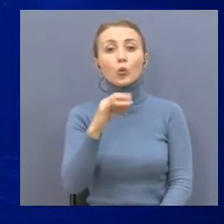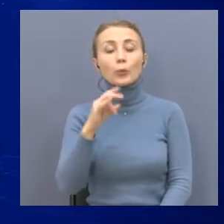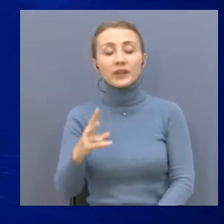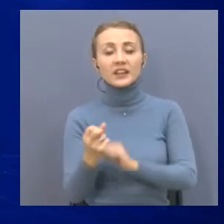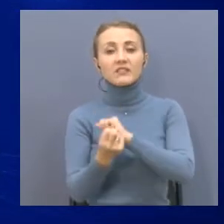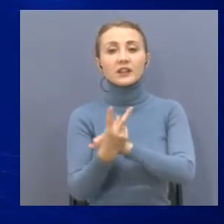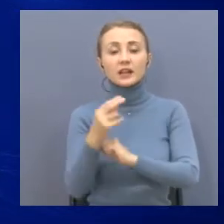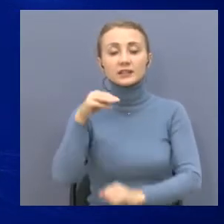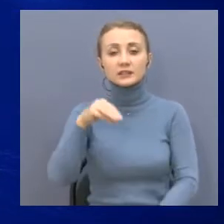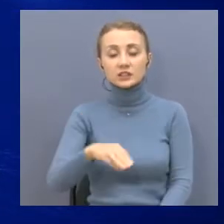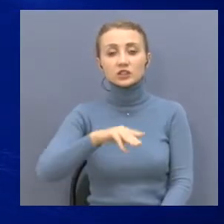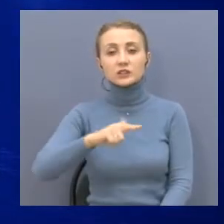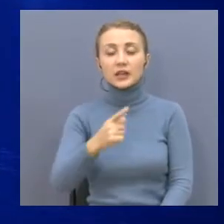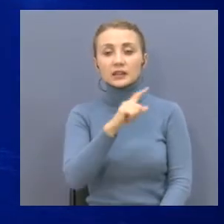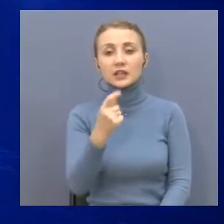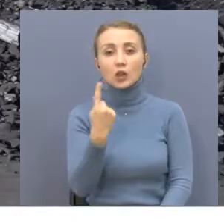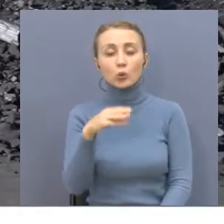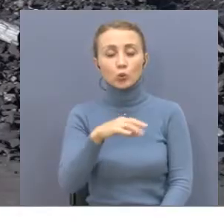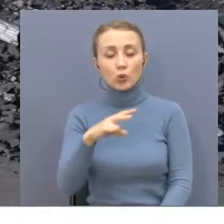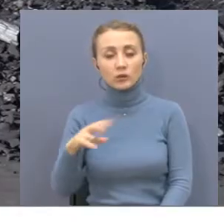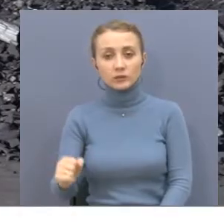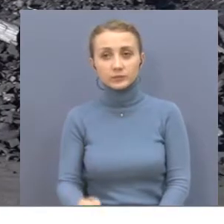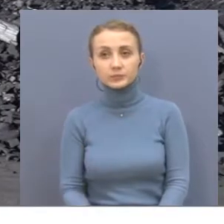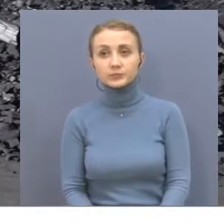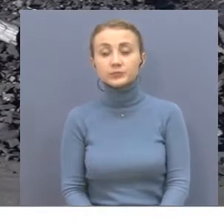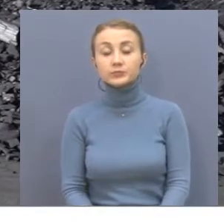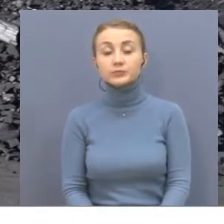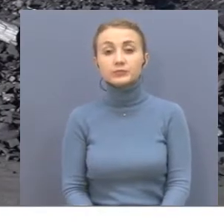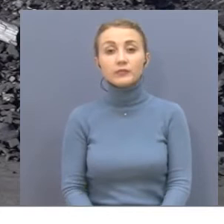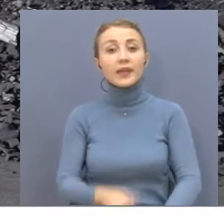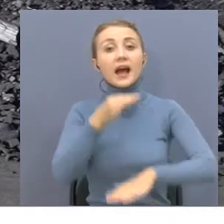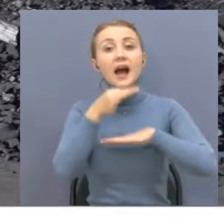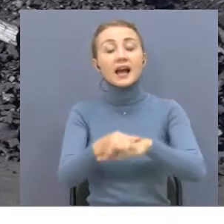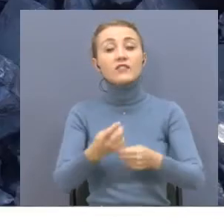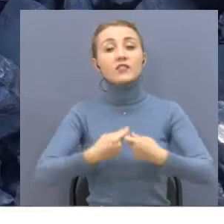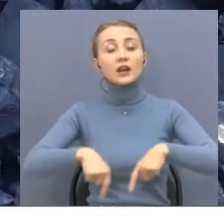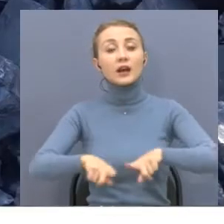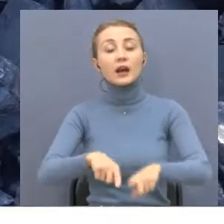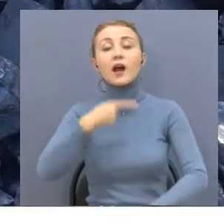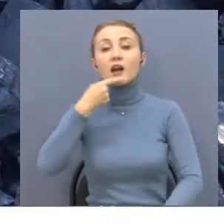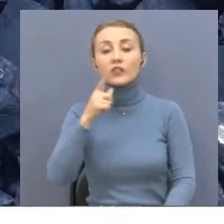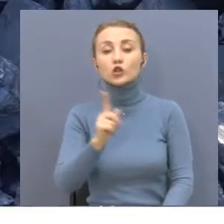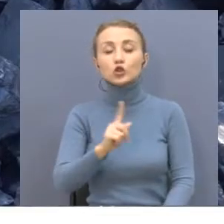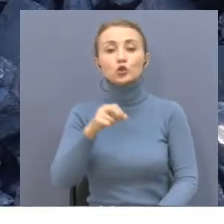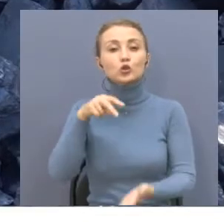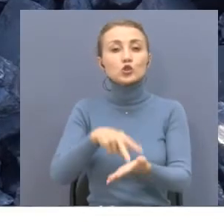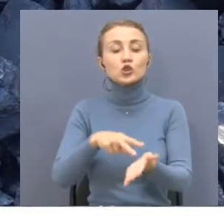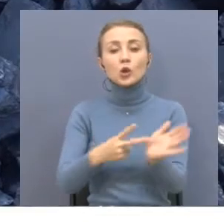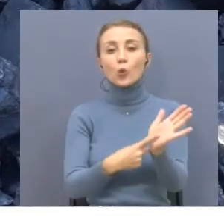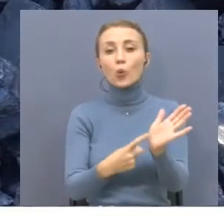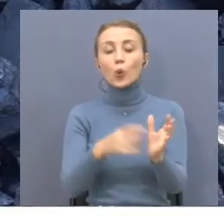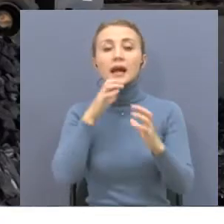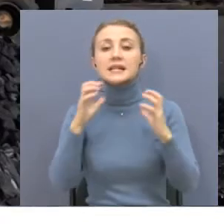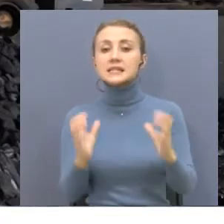тоннасы 13250 теңге. Жауапты мекемелер бағаның осы қалыпта сақталатынын айтады. Көмір тасымалдаушы компаниялар